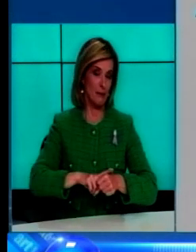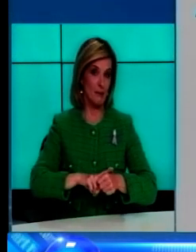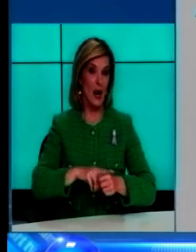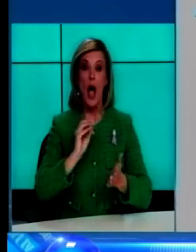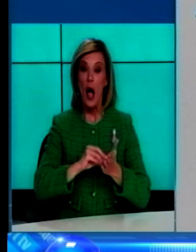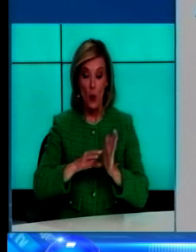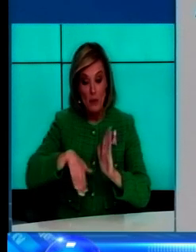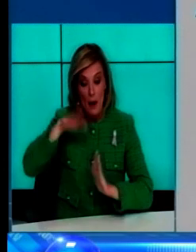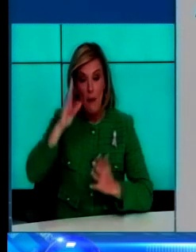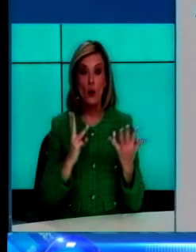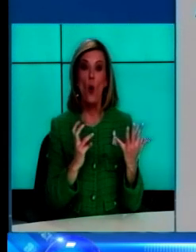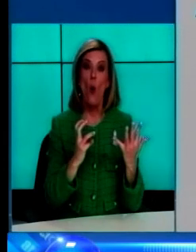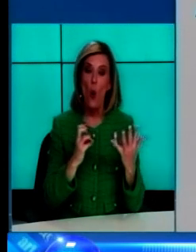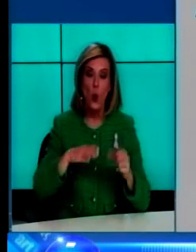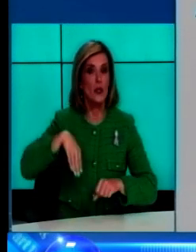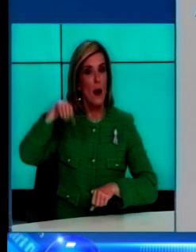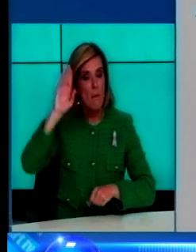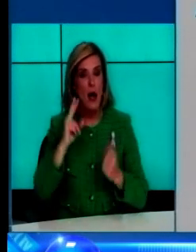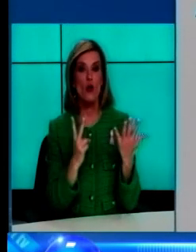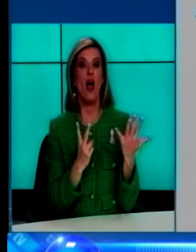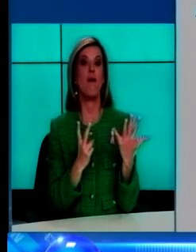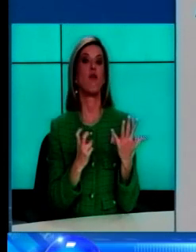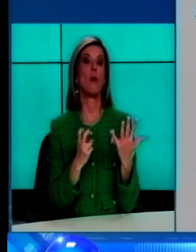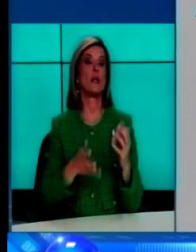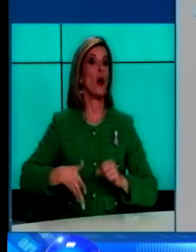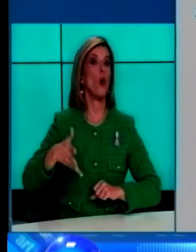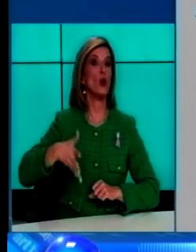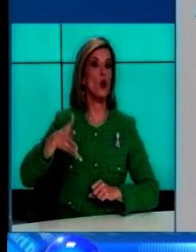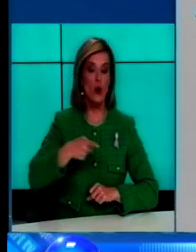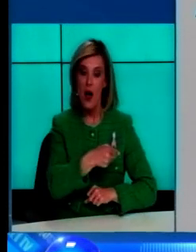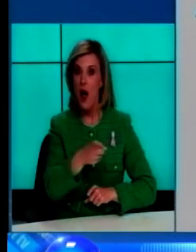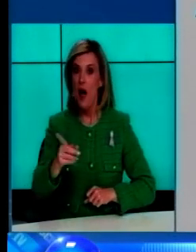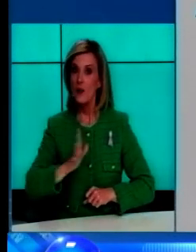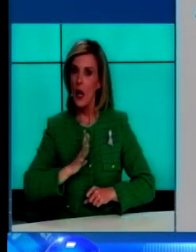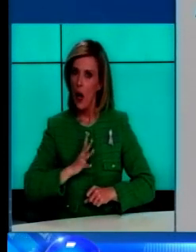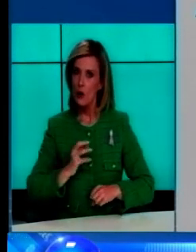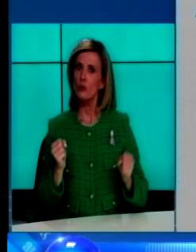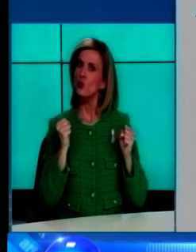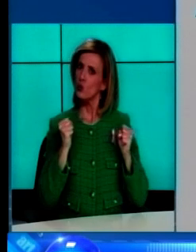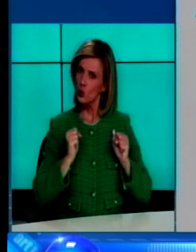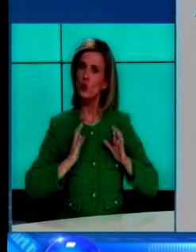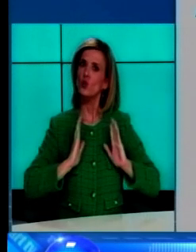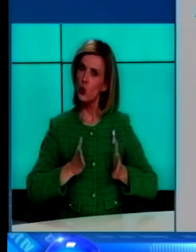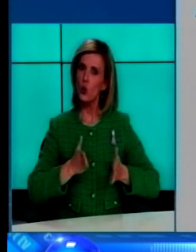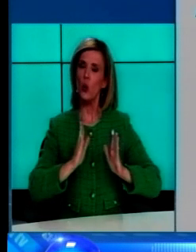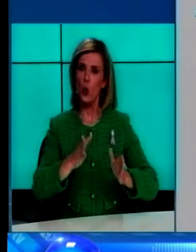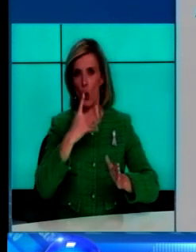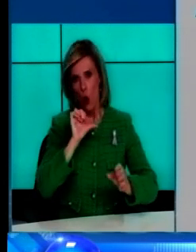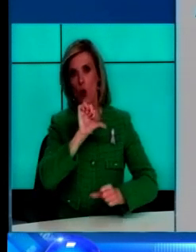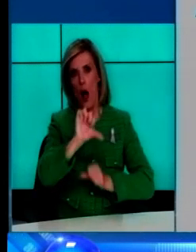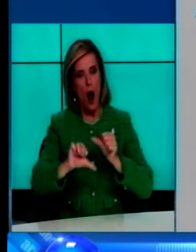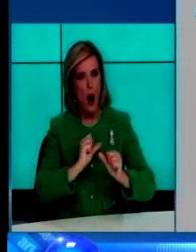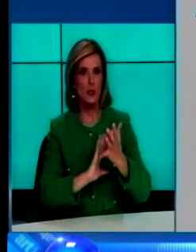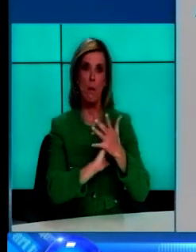των 80, άνω των 70. Οι άνθρωποι ζουν πολύ περισσότερο στην εποχή μας λόγω της προόδου